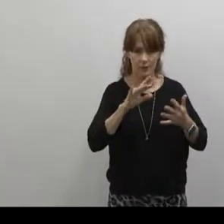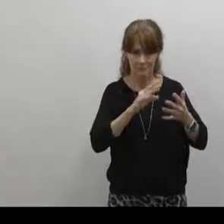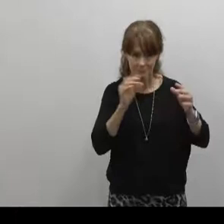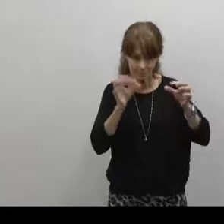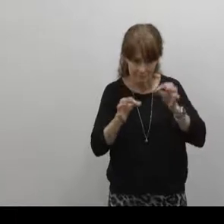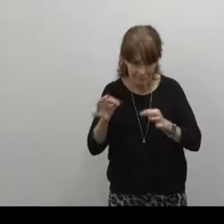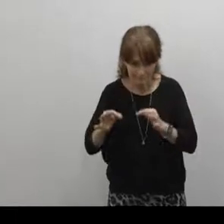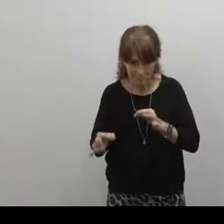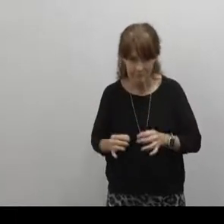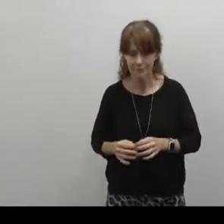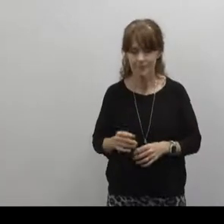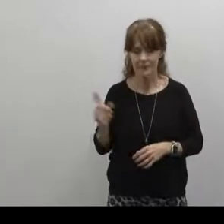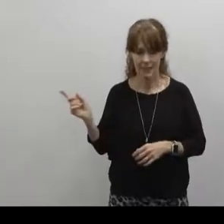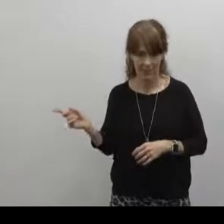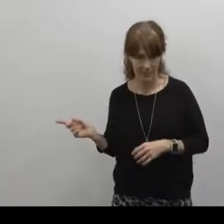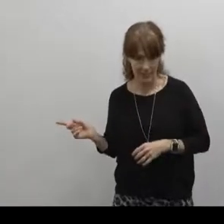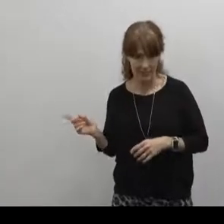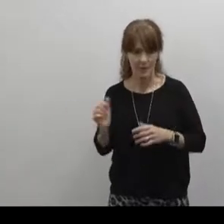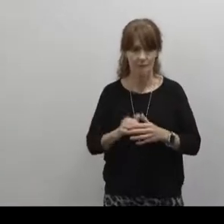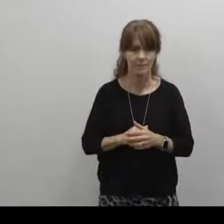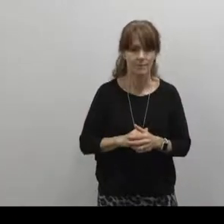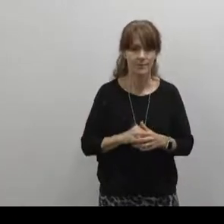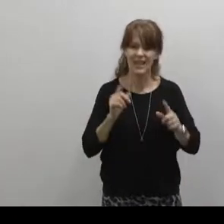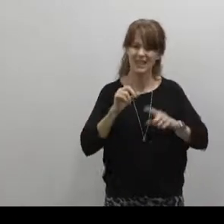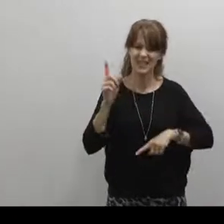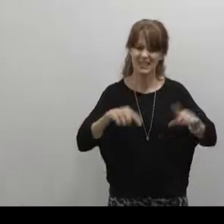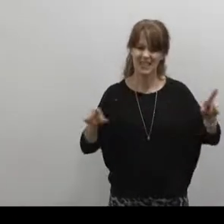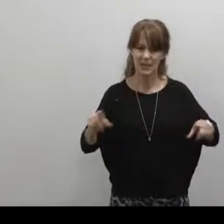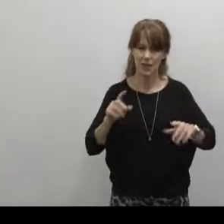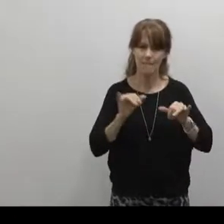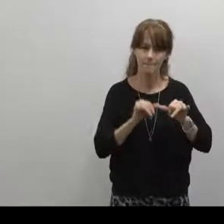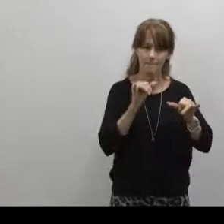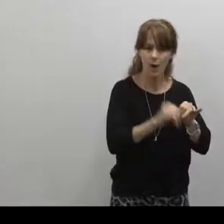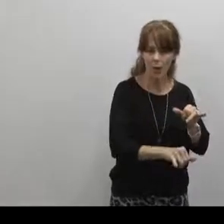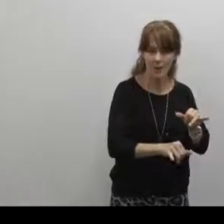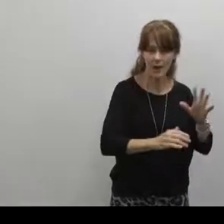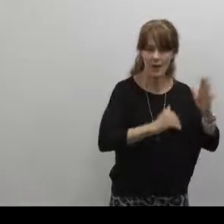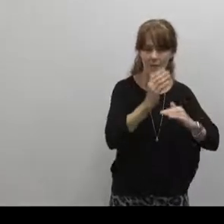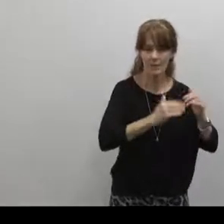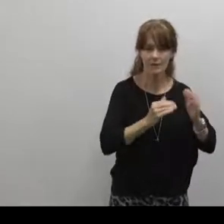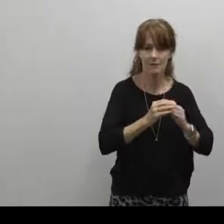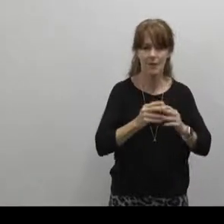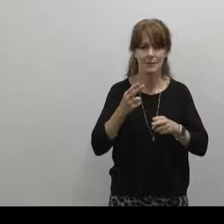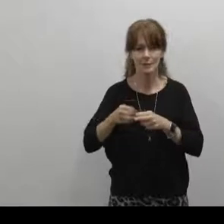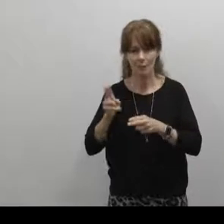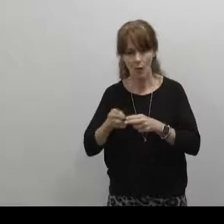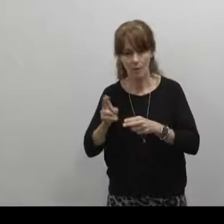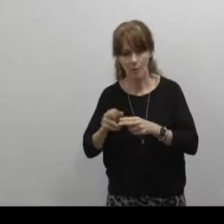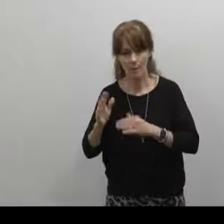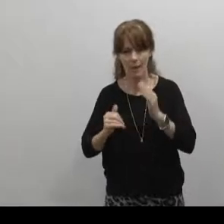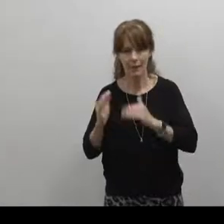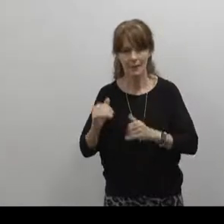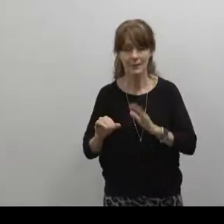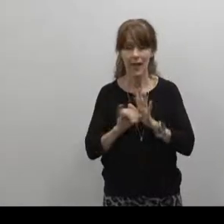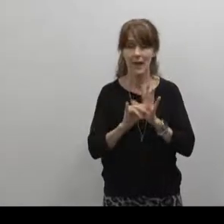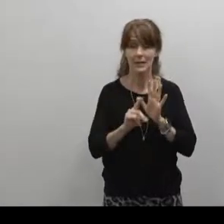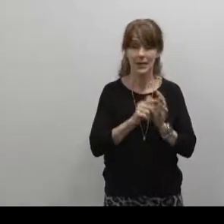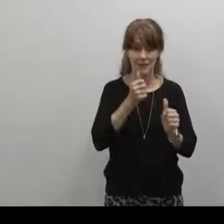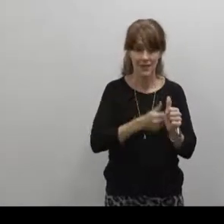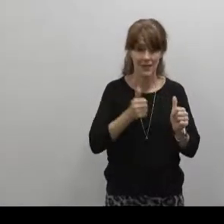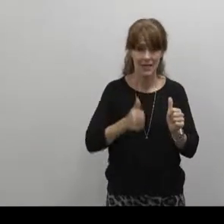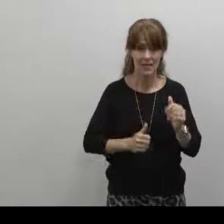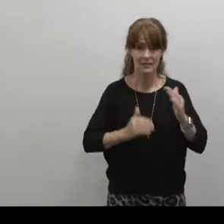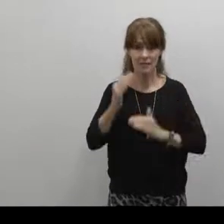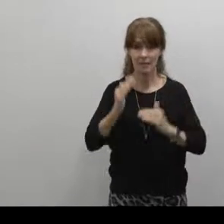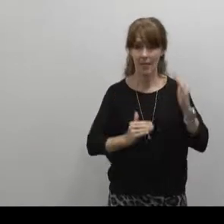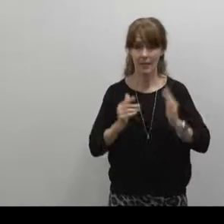à vậy để dừng khơi nên mình mới đã nhận đạo bò chứ anh chỉ tôi sẽ nặng tôi tư trong bộ